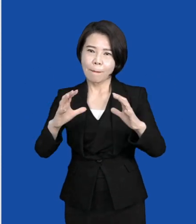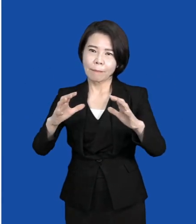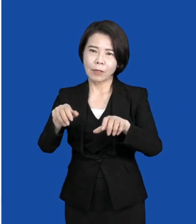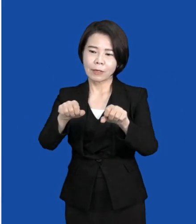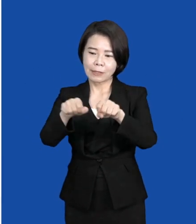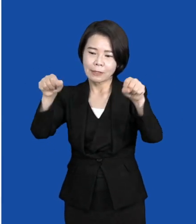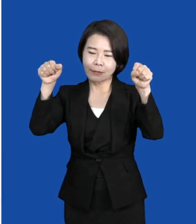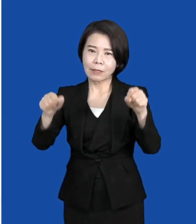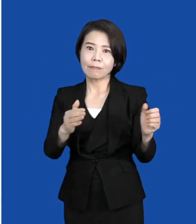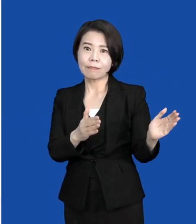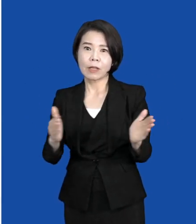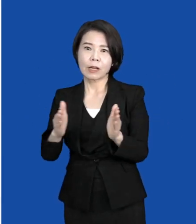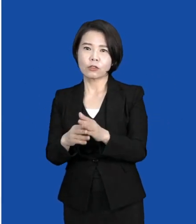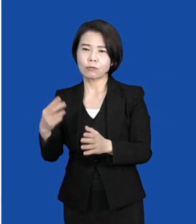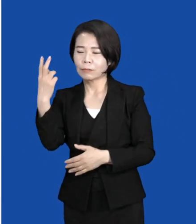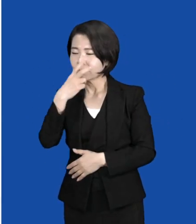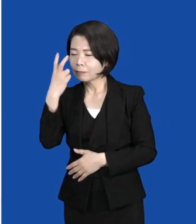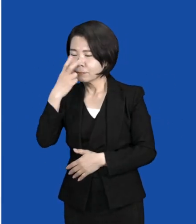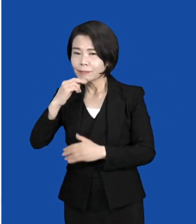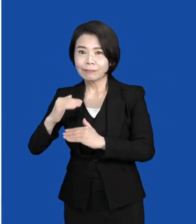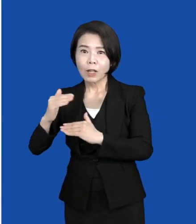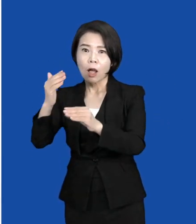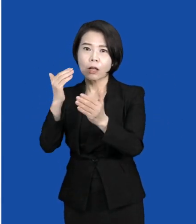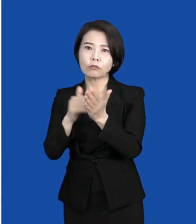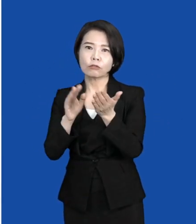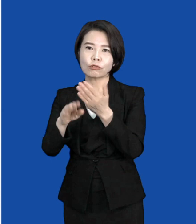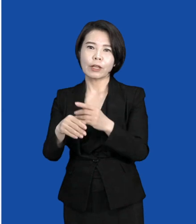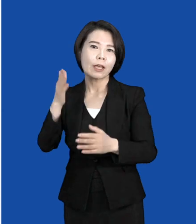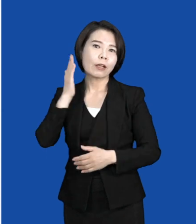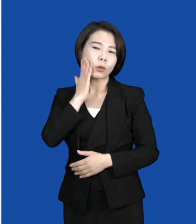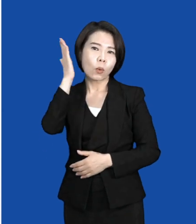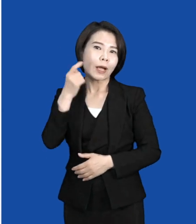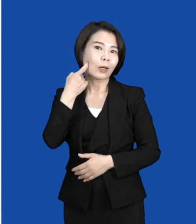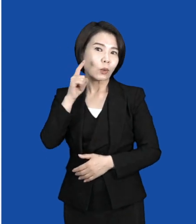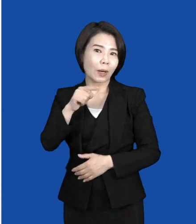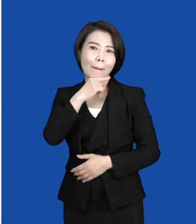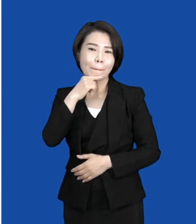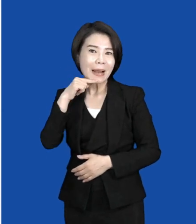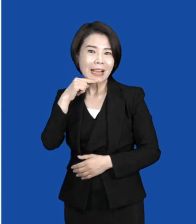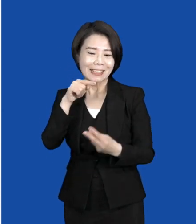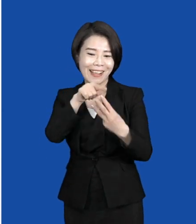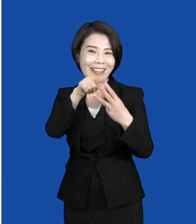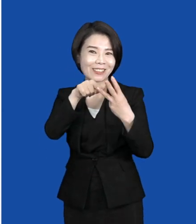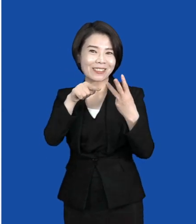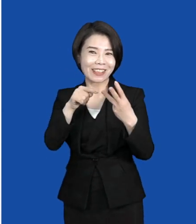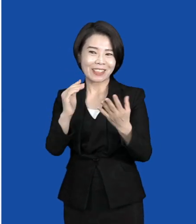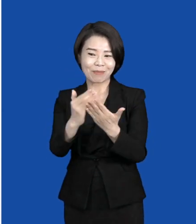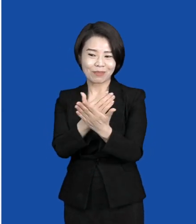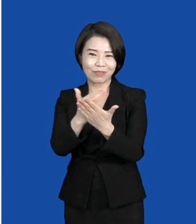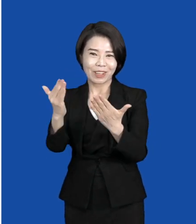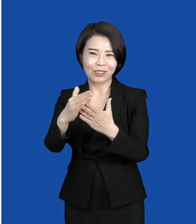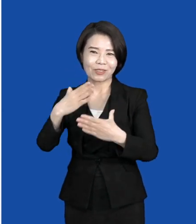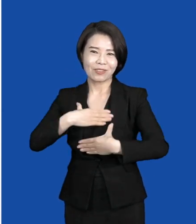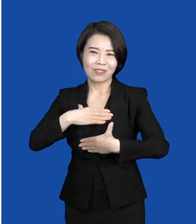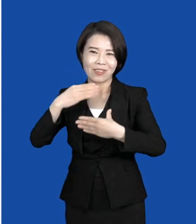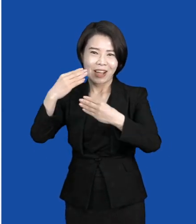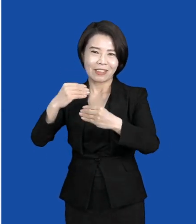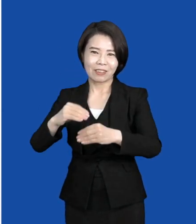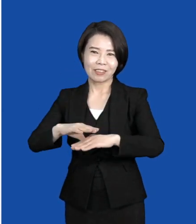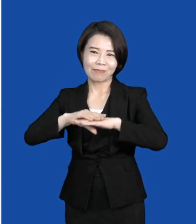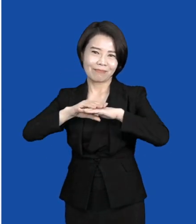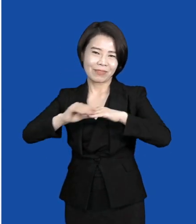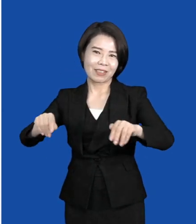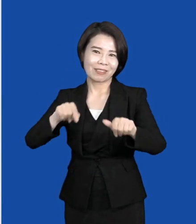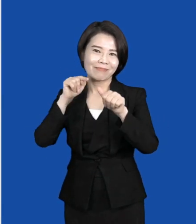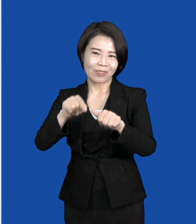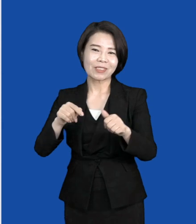활용해서 실시간 모니터링을 진행하고 녹색불과 노란불, 빨간불로 분류해 안전조치에 나설